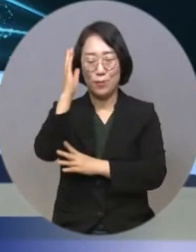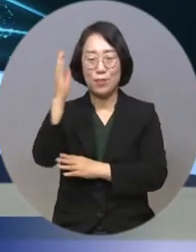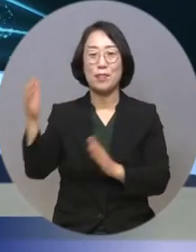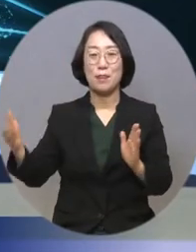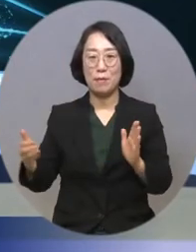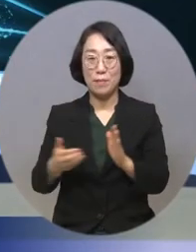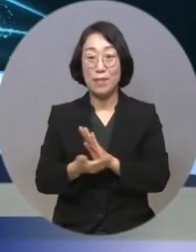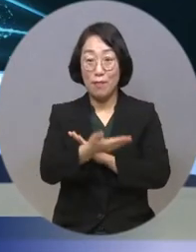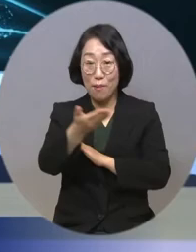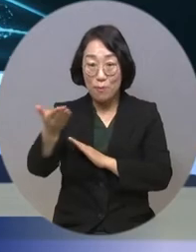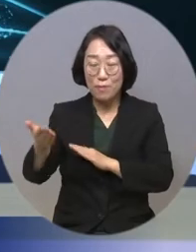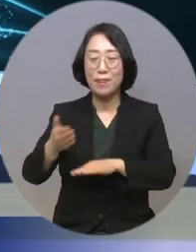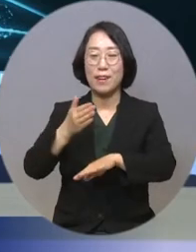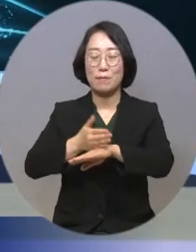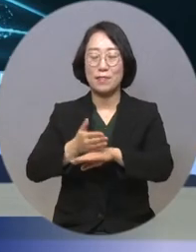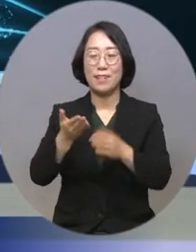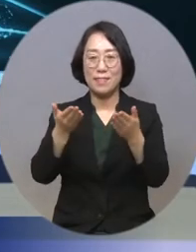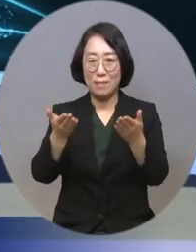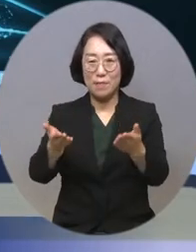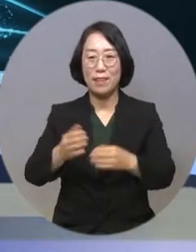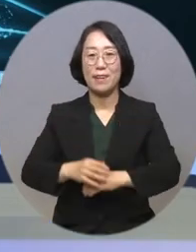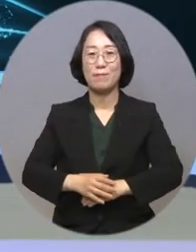여러분 고맙습니다